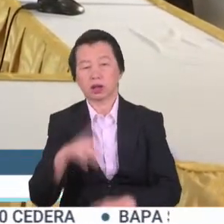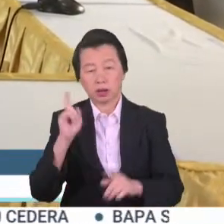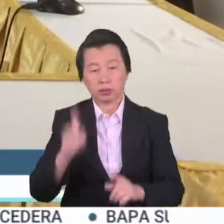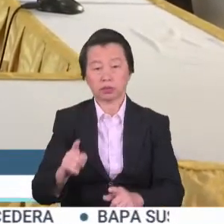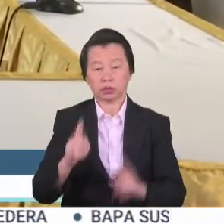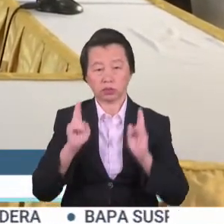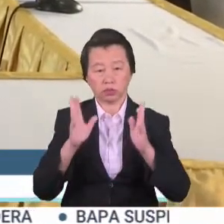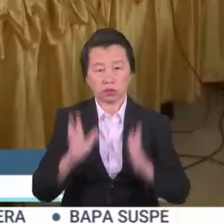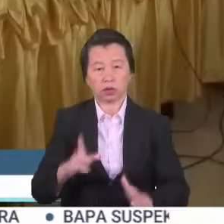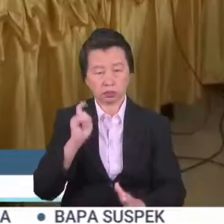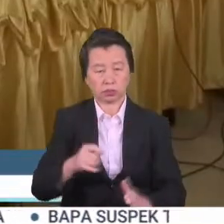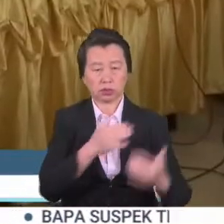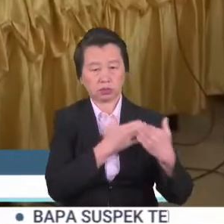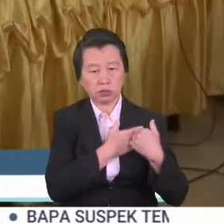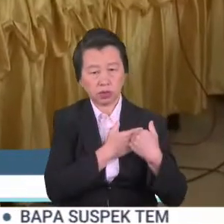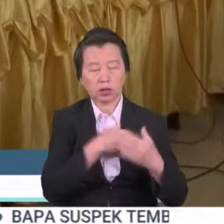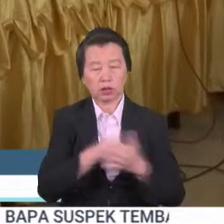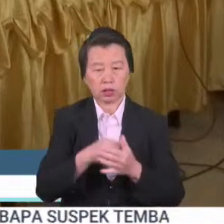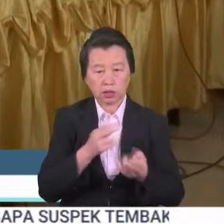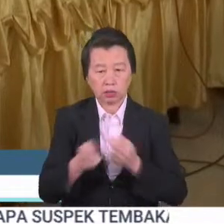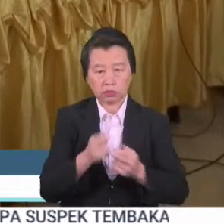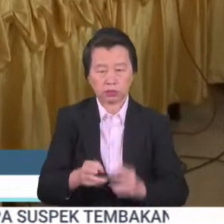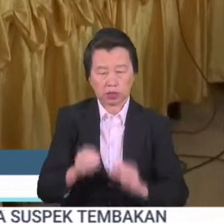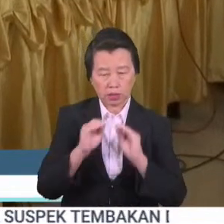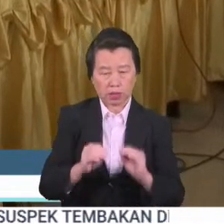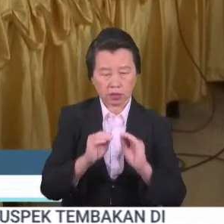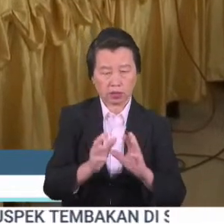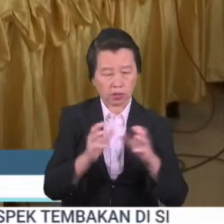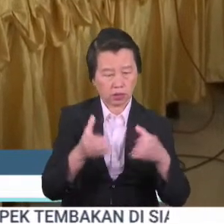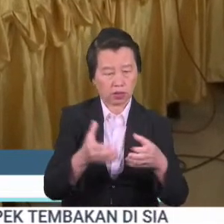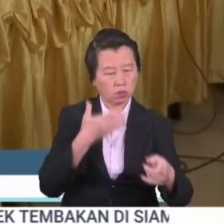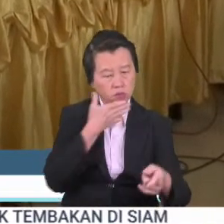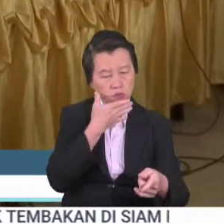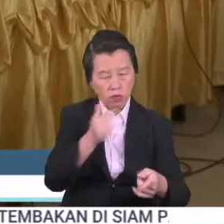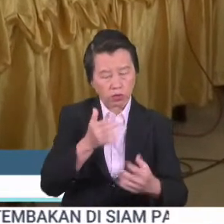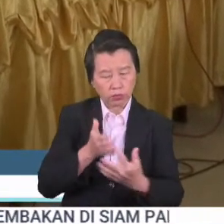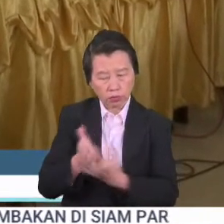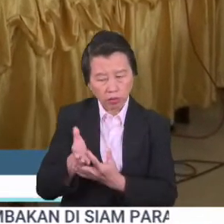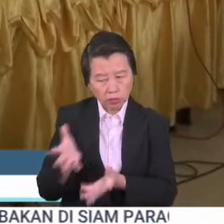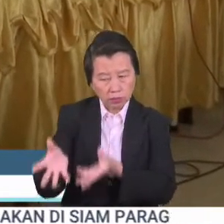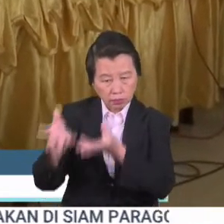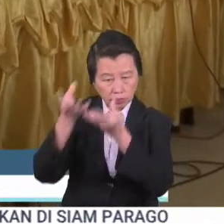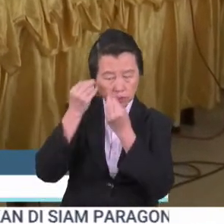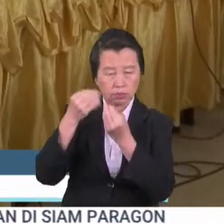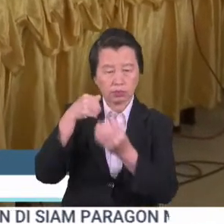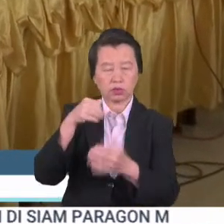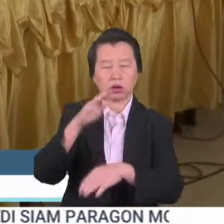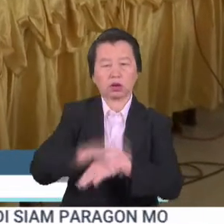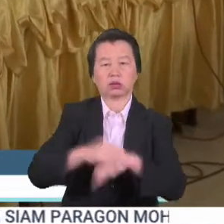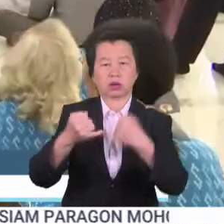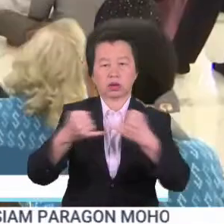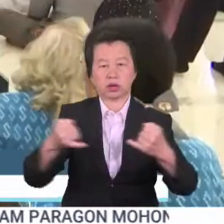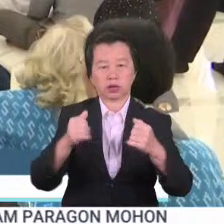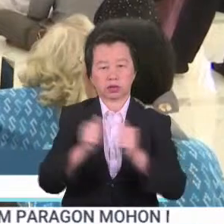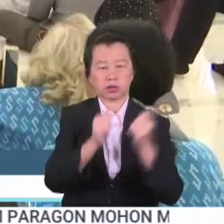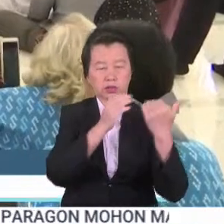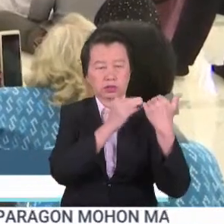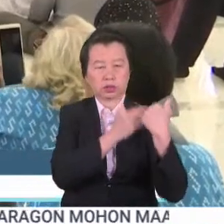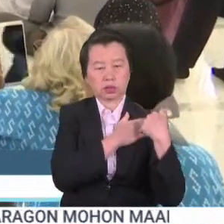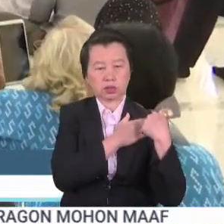per mem peranan dalam usah mengajarongan muda caraakses Maklumat dalam talian dengan